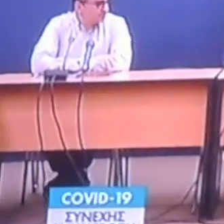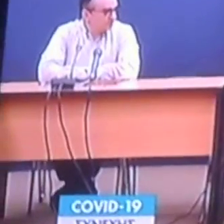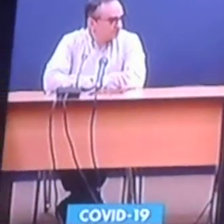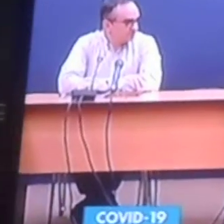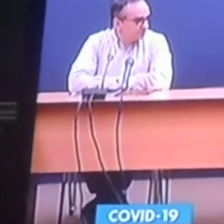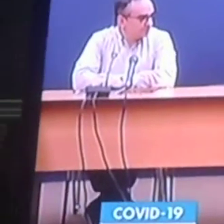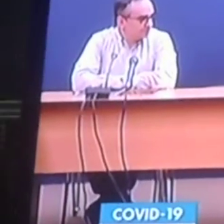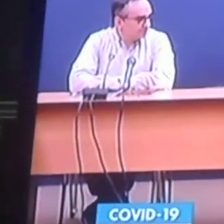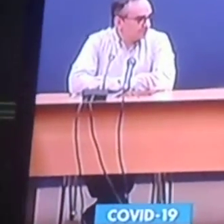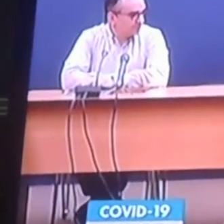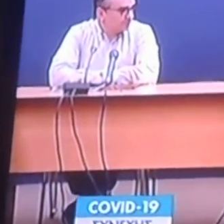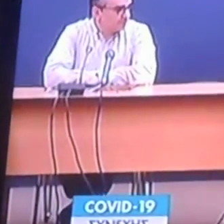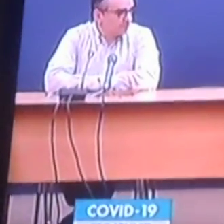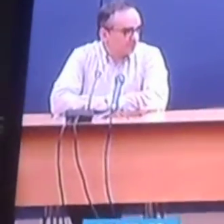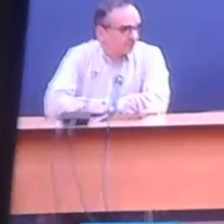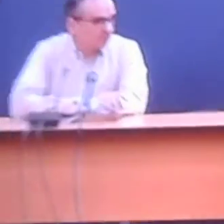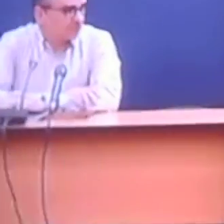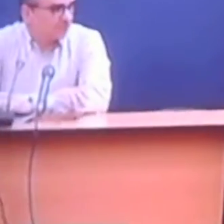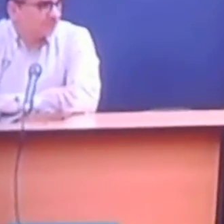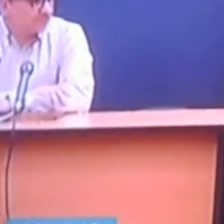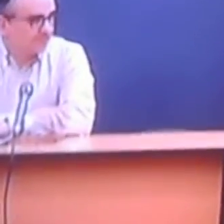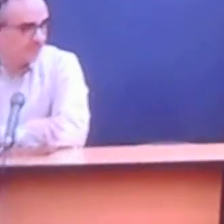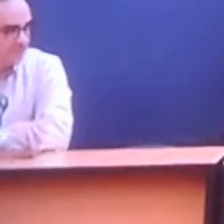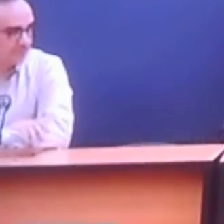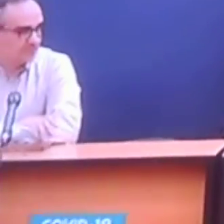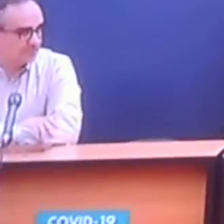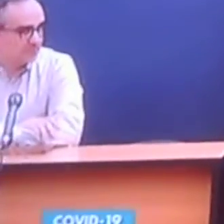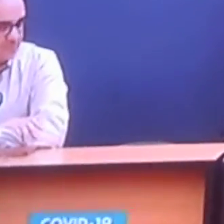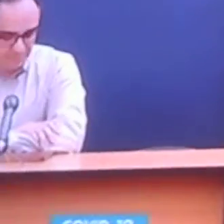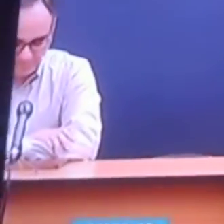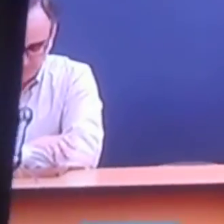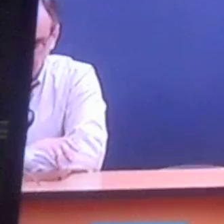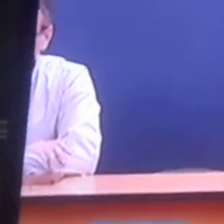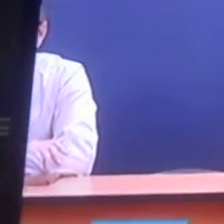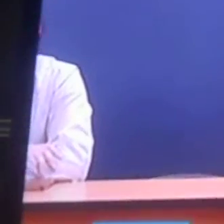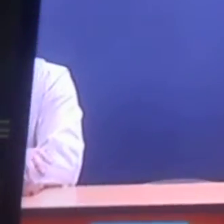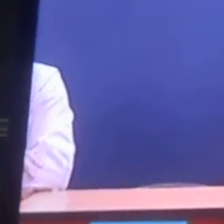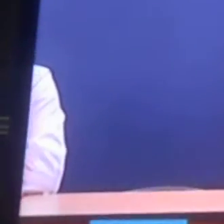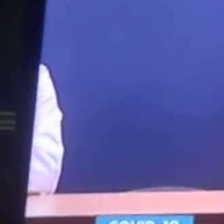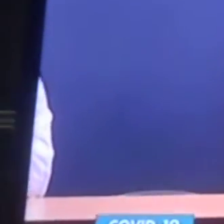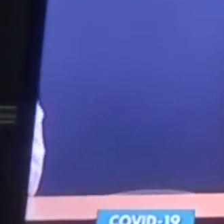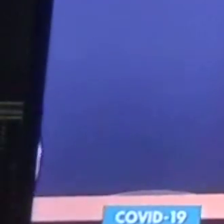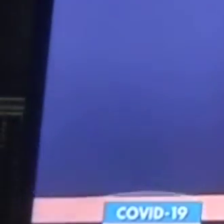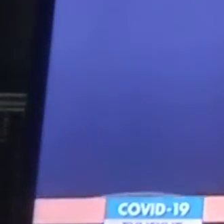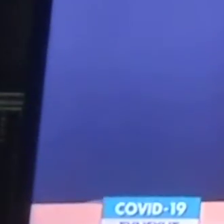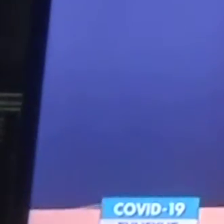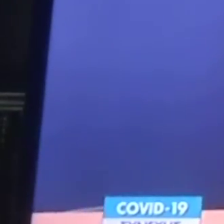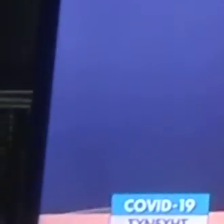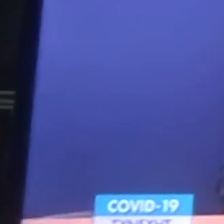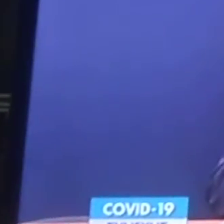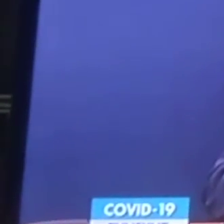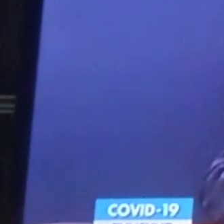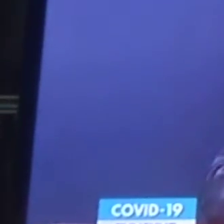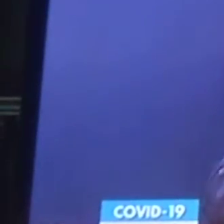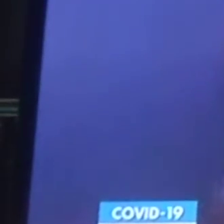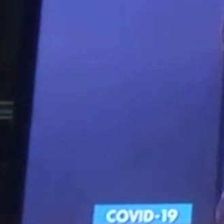Καλησπέρα από τη Μαδρίτη. Το γρήγορο τεστ θα έχει την ονοματεία. Δώρα, θα τα πούμε σε λίγο. Θα έχουμε την ευκαιρία να τα πούμε σε λίγο.